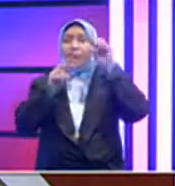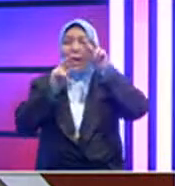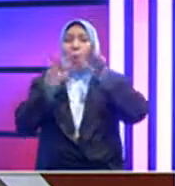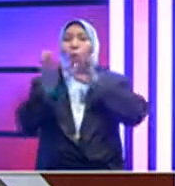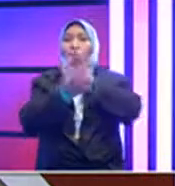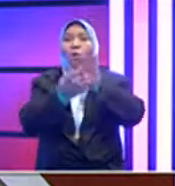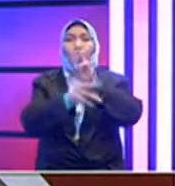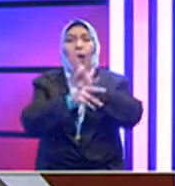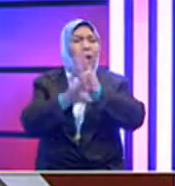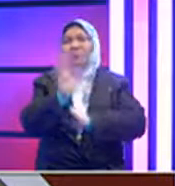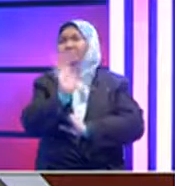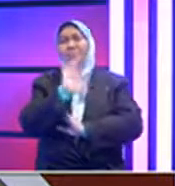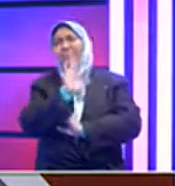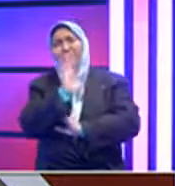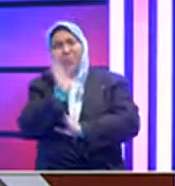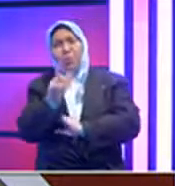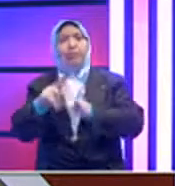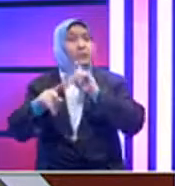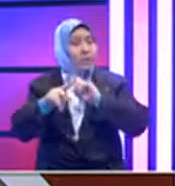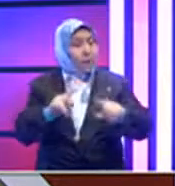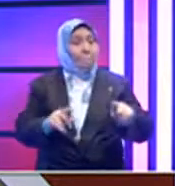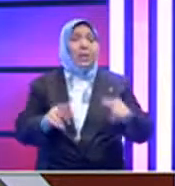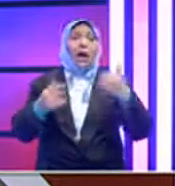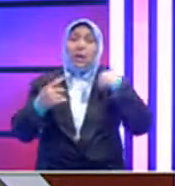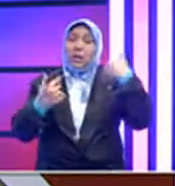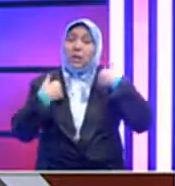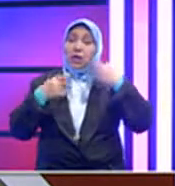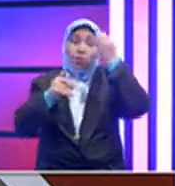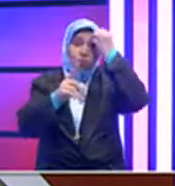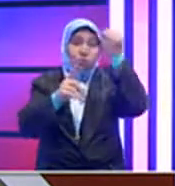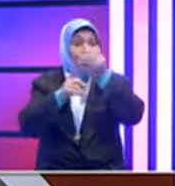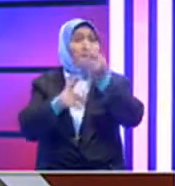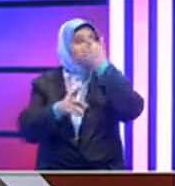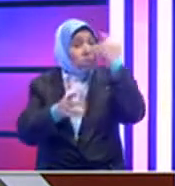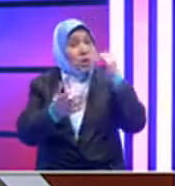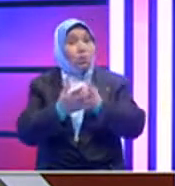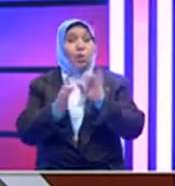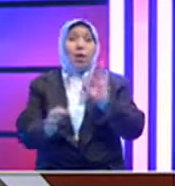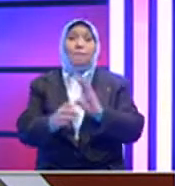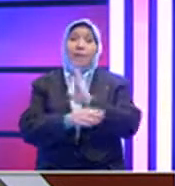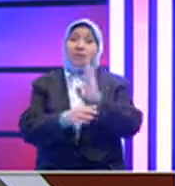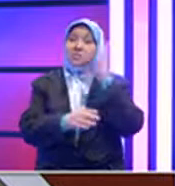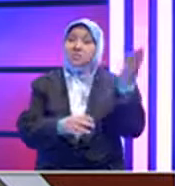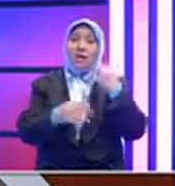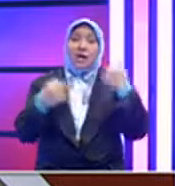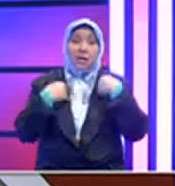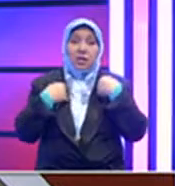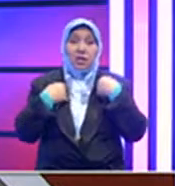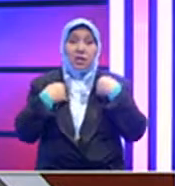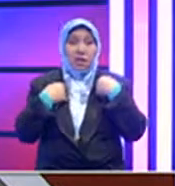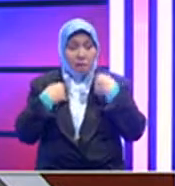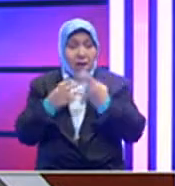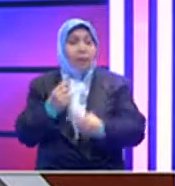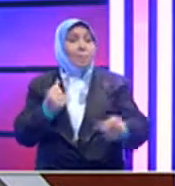sekadar itu habis-habis suka itu tetapi bilhaq ada tujuan itu sebabnya kalau biasa aja satu istilahnya double ataupun